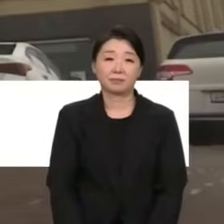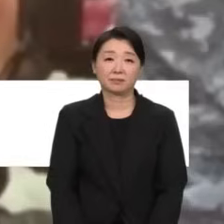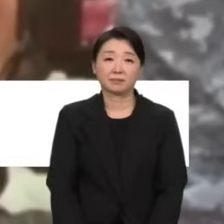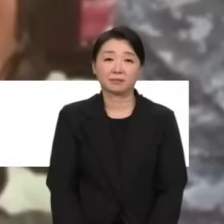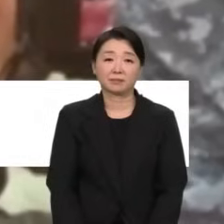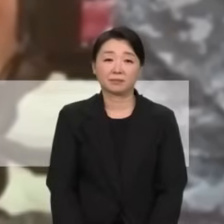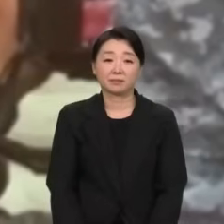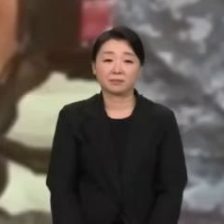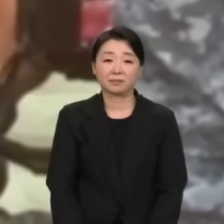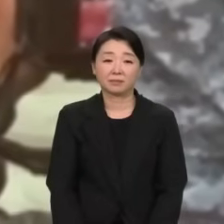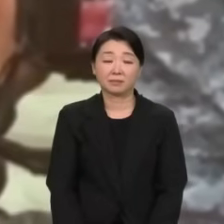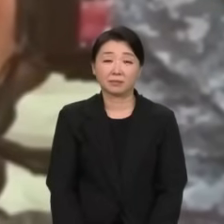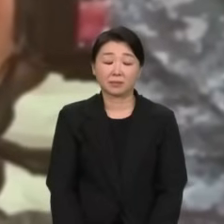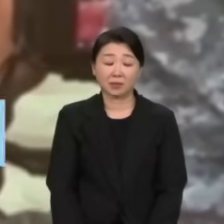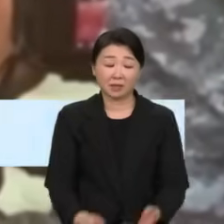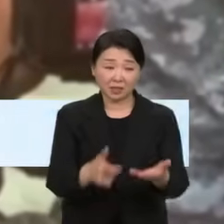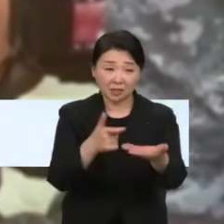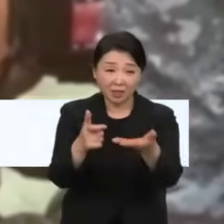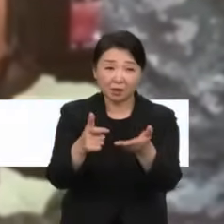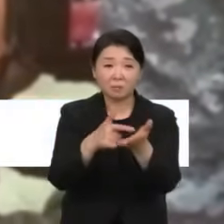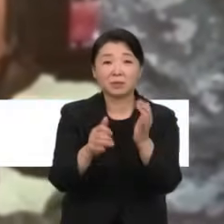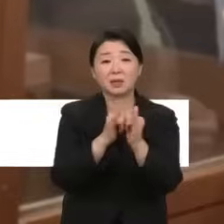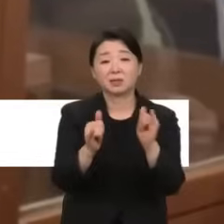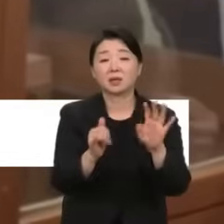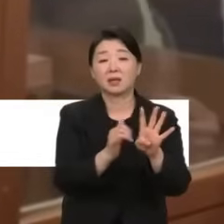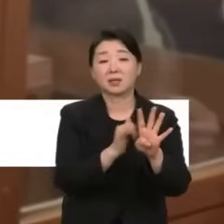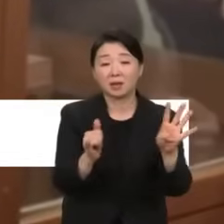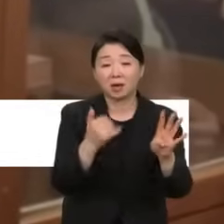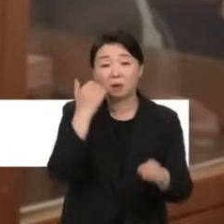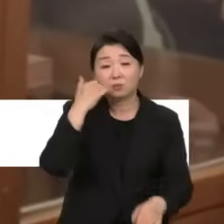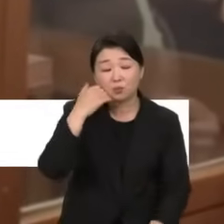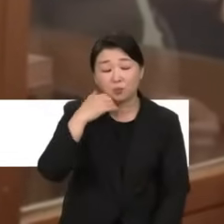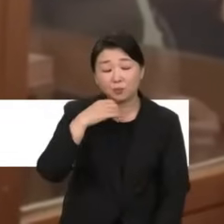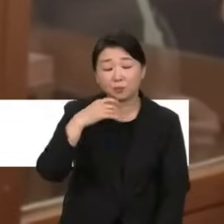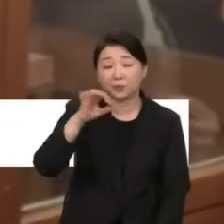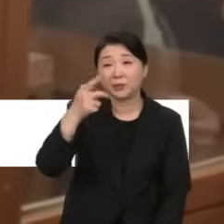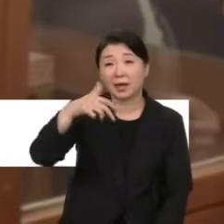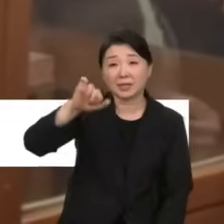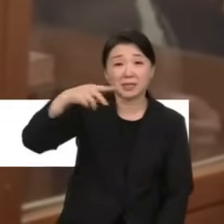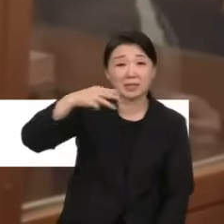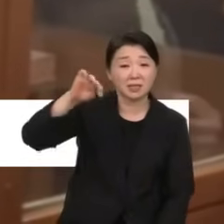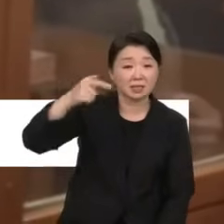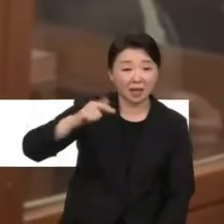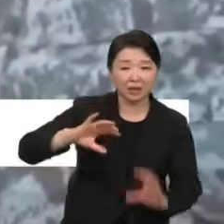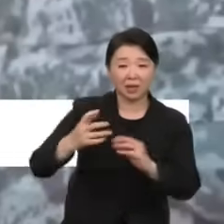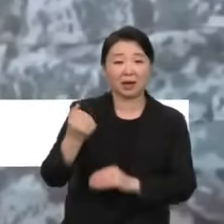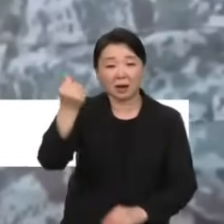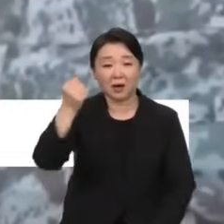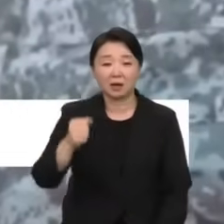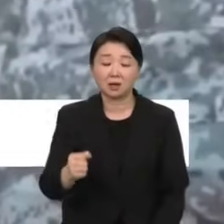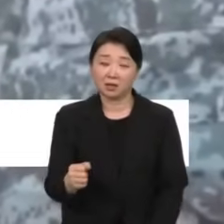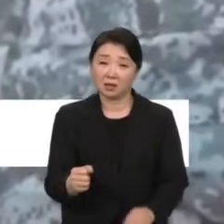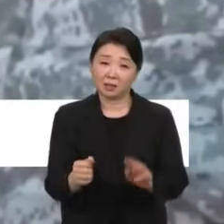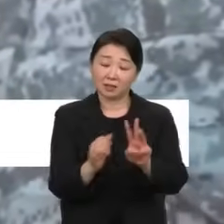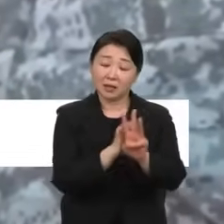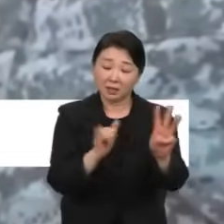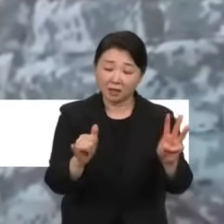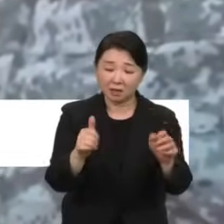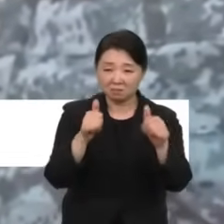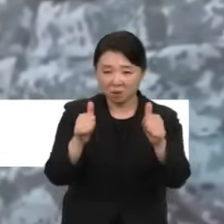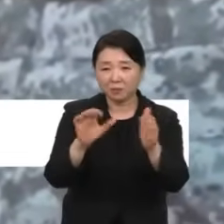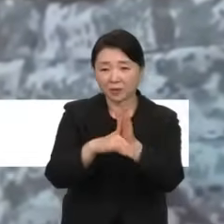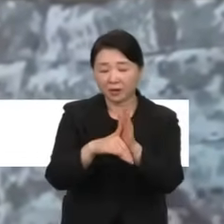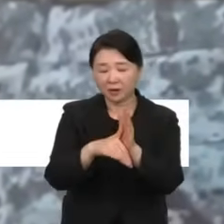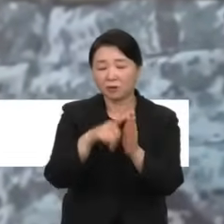가려졌습니다 테피 명은 모두 타키스 적으로 확인됐습니다 이들가 명은 오 법정에서 혐의를